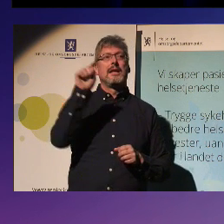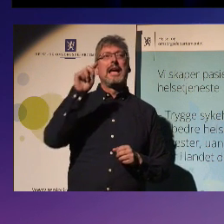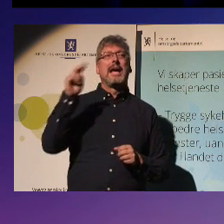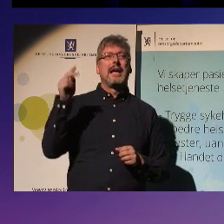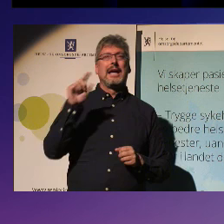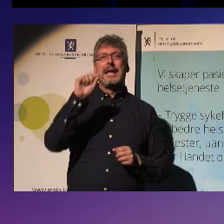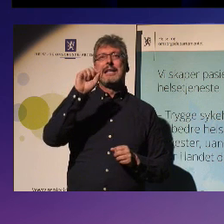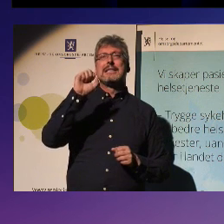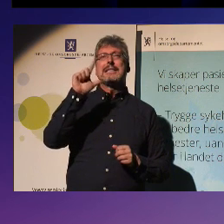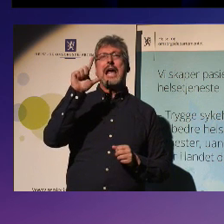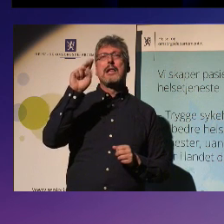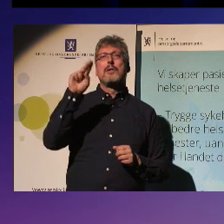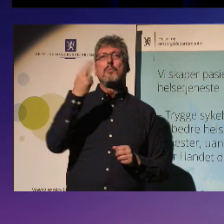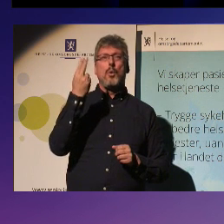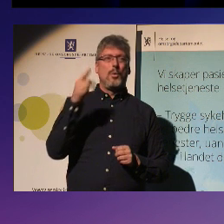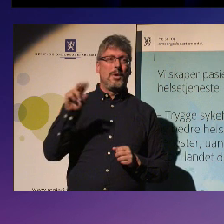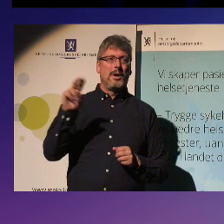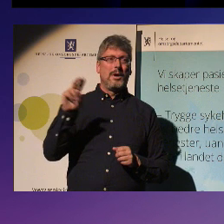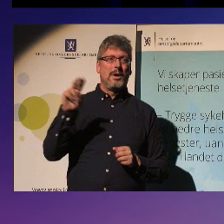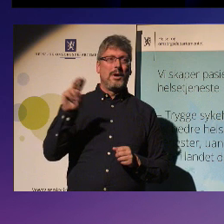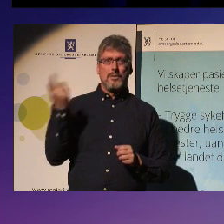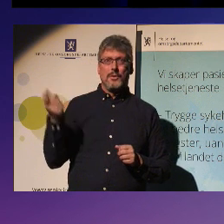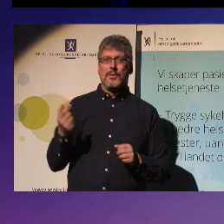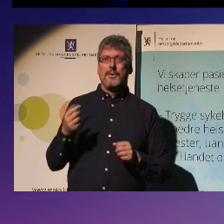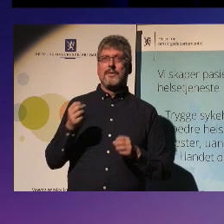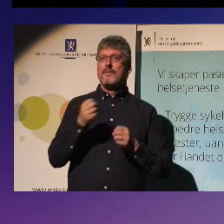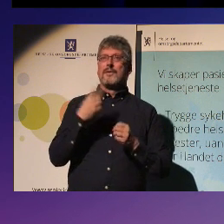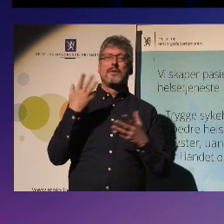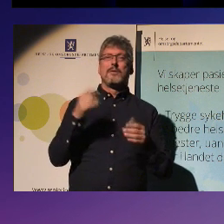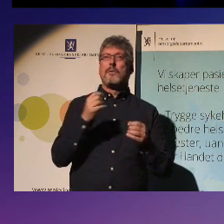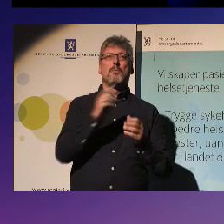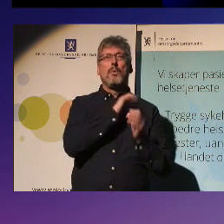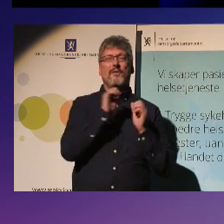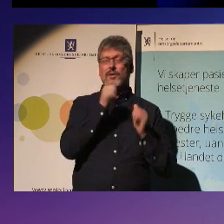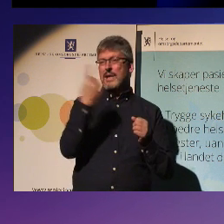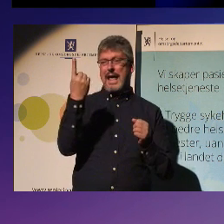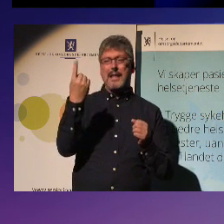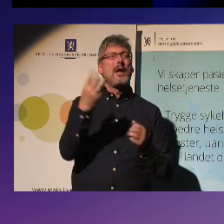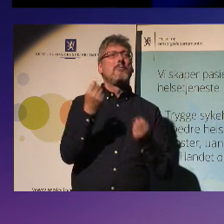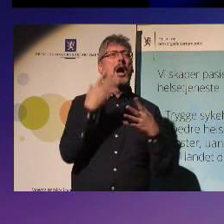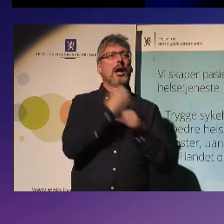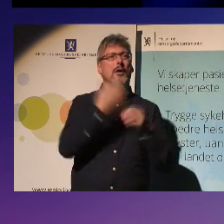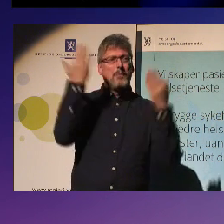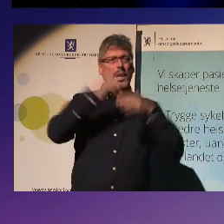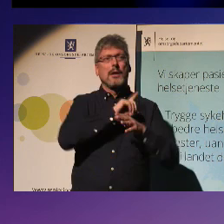dårlig. De måtte inn til den jenta mange ganger om natta. Hun var